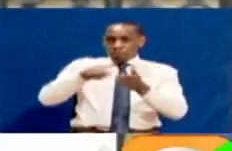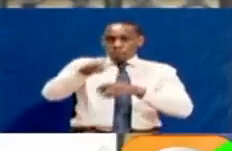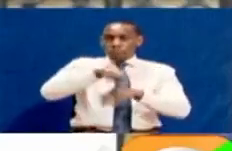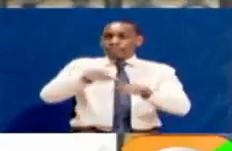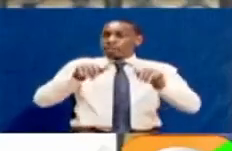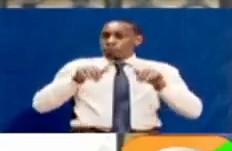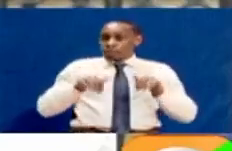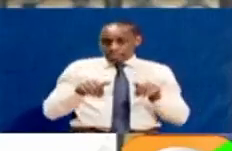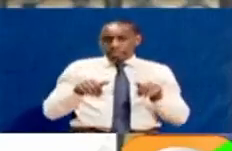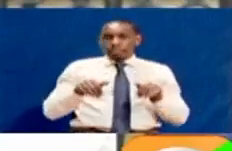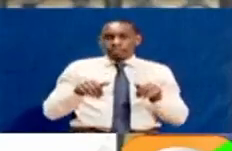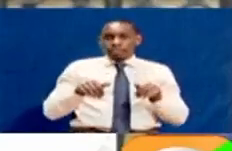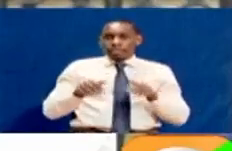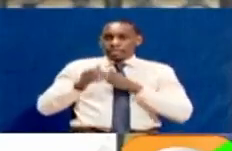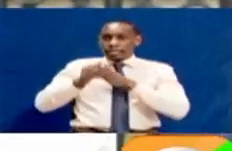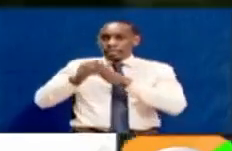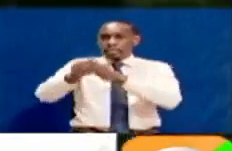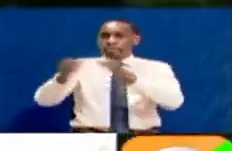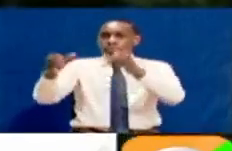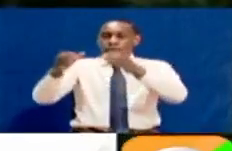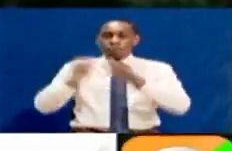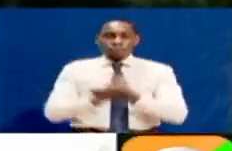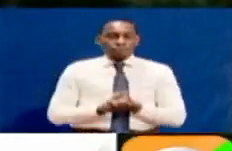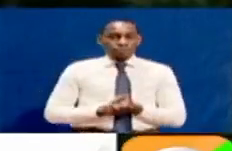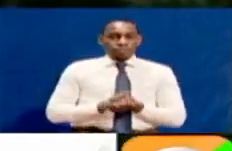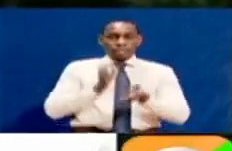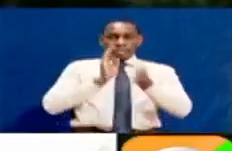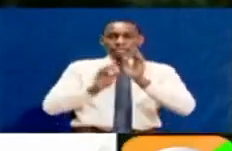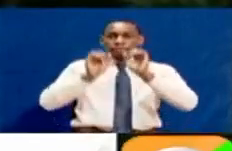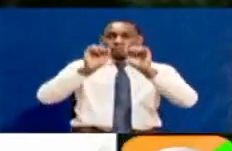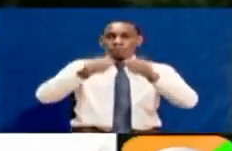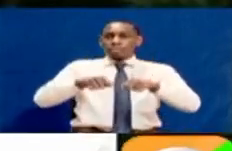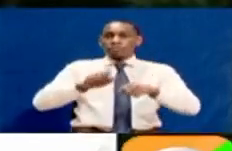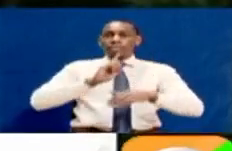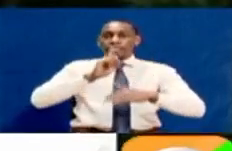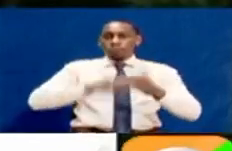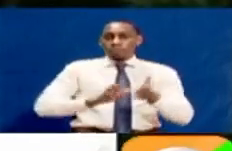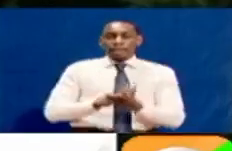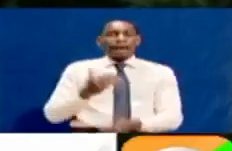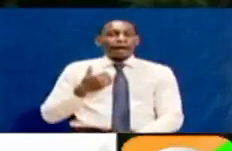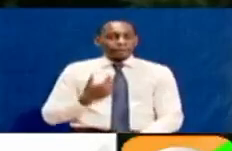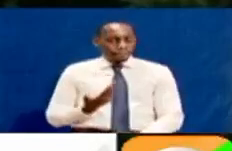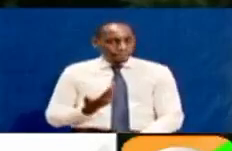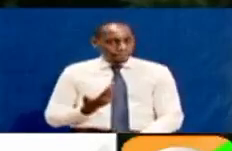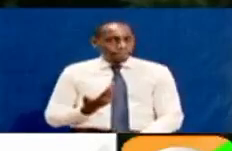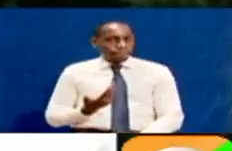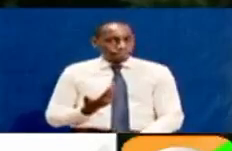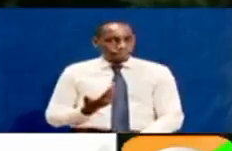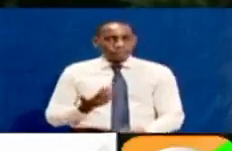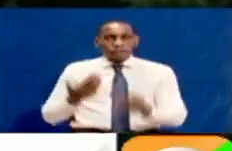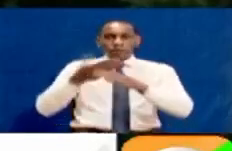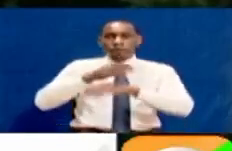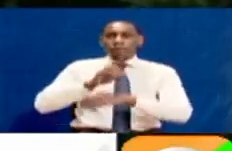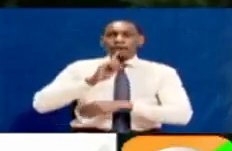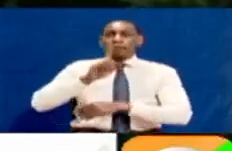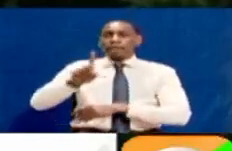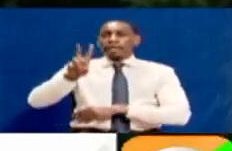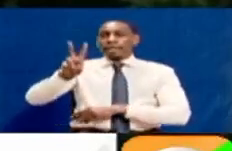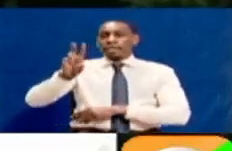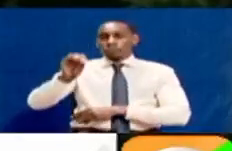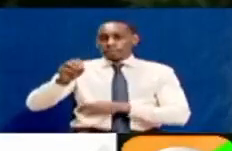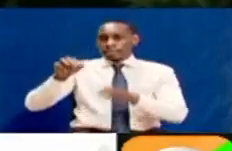holding on behalf of the leadership of the party. We can comfortably say that we have got over